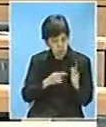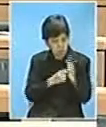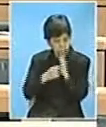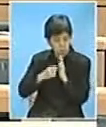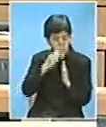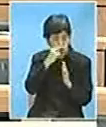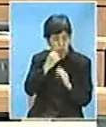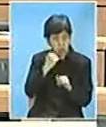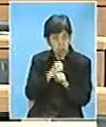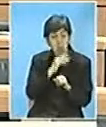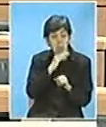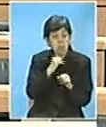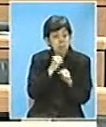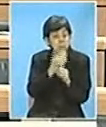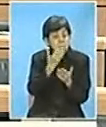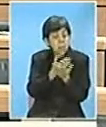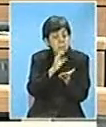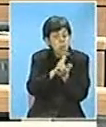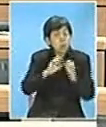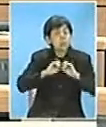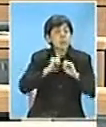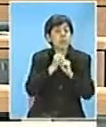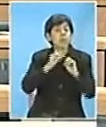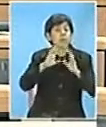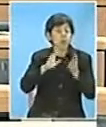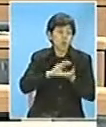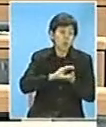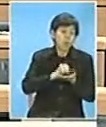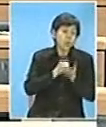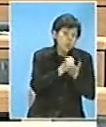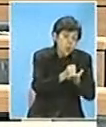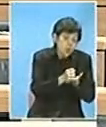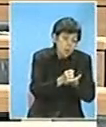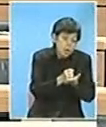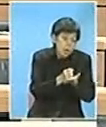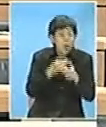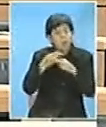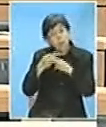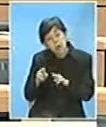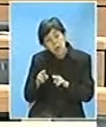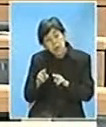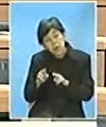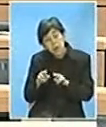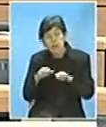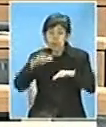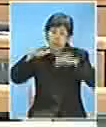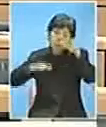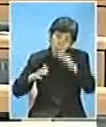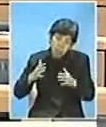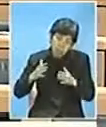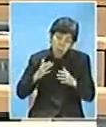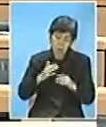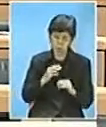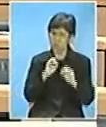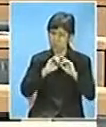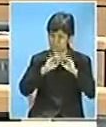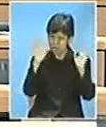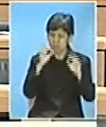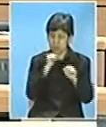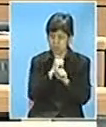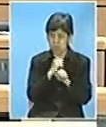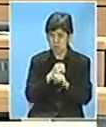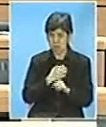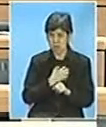างหนึ่งนะครับถ้าเราไม่ชัดเจนว่าอะไรจะอุดหนุนอะไรจะอุ้มอะไรจะลอยนะครับต้องชัดเจนเพราะว่านอกเหนือจากไม่เพียง